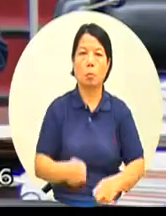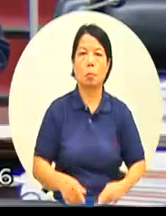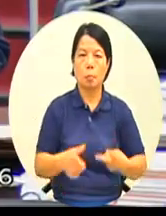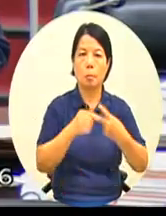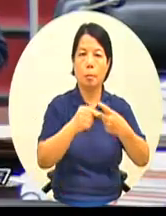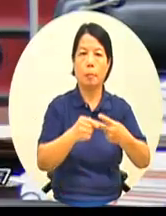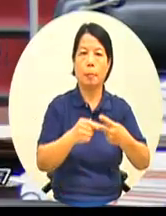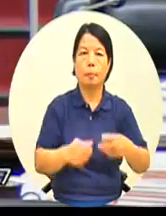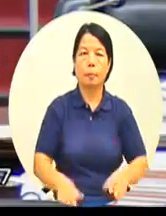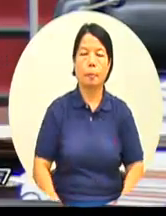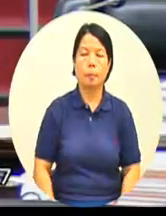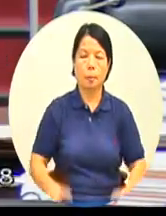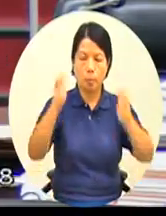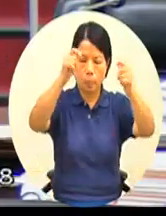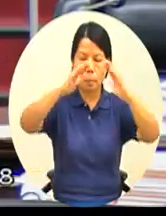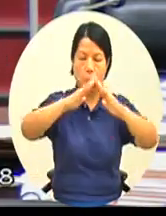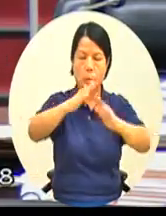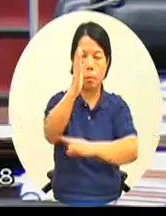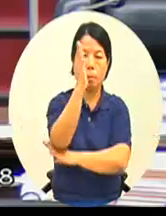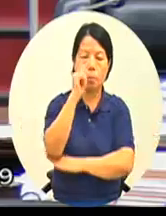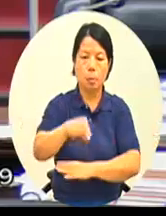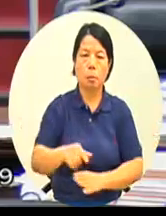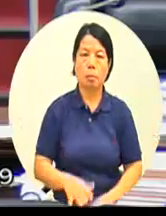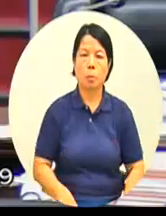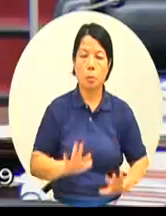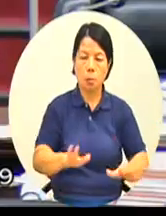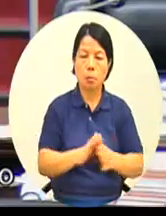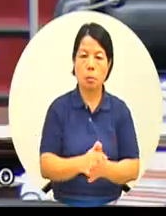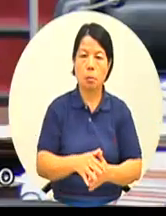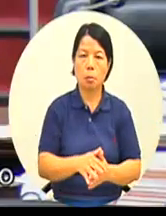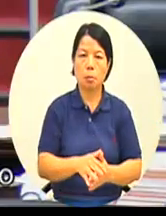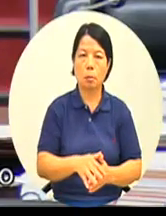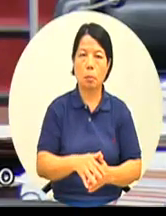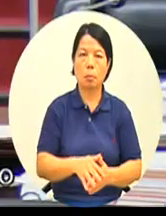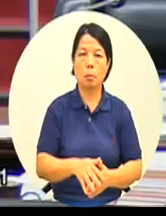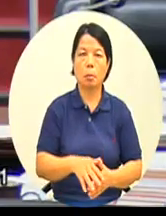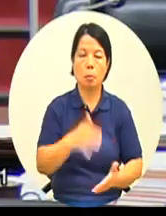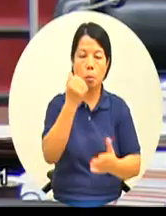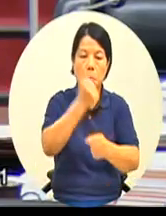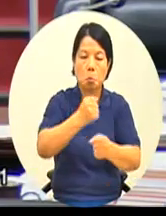题，高雄市政府现在有没有足额的提拨？